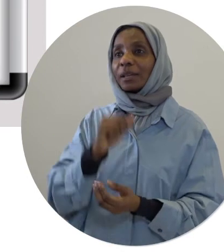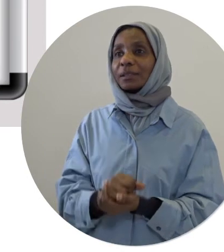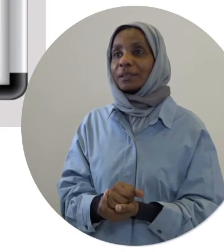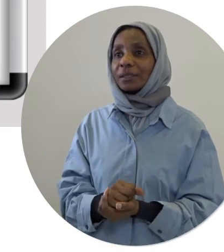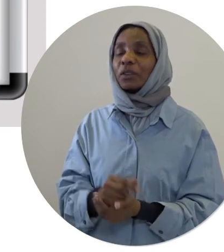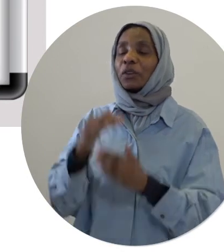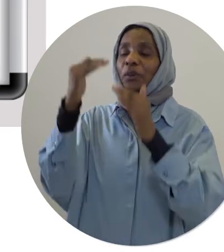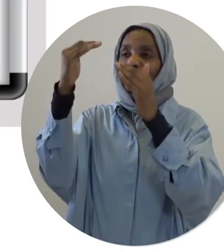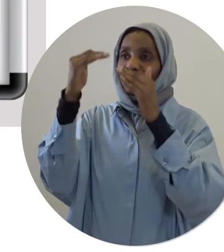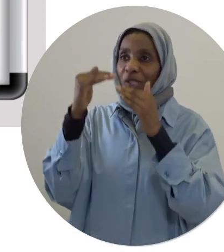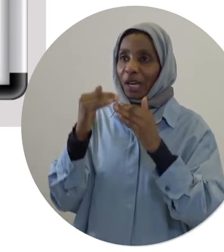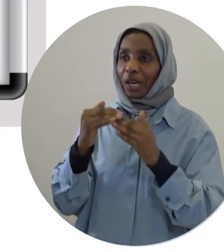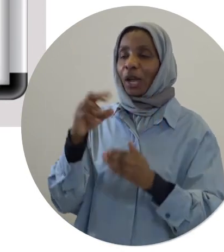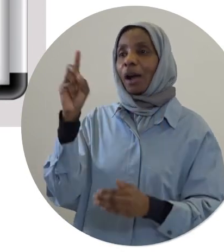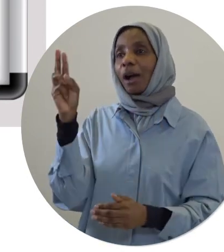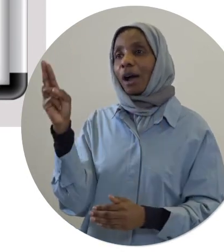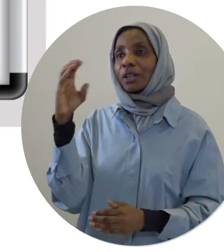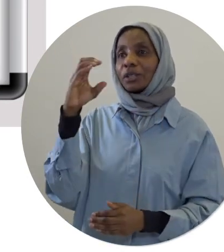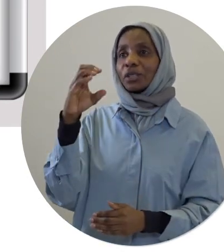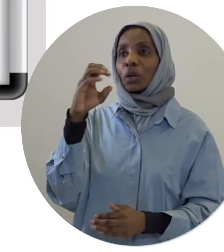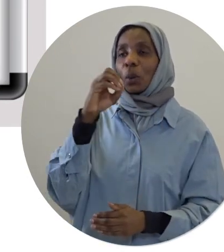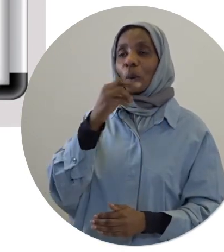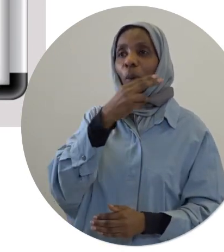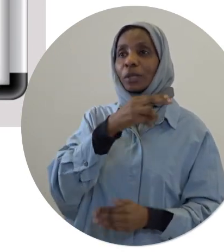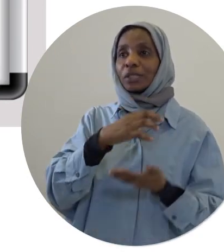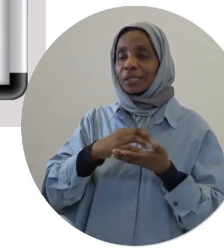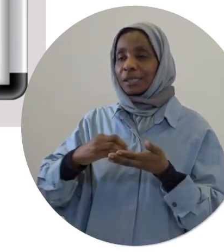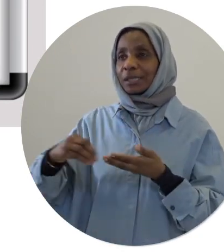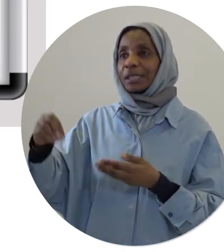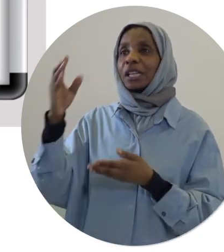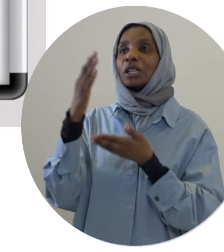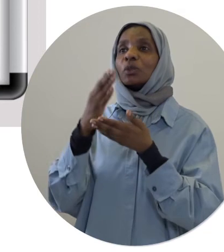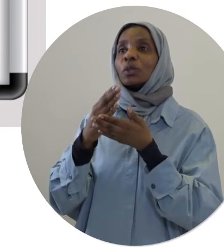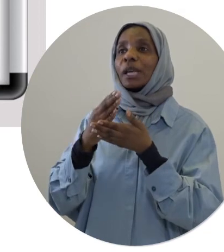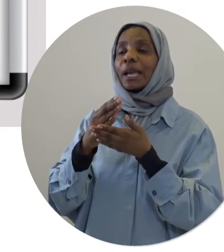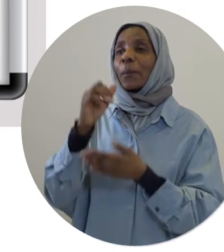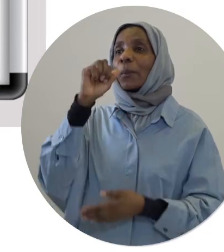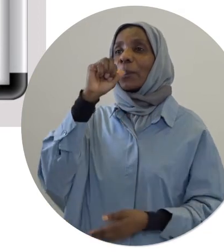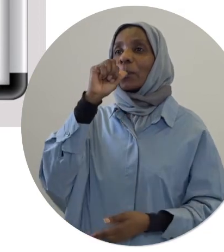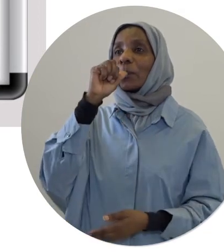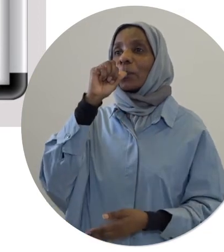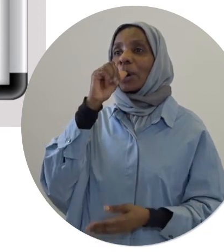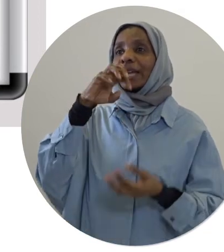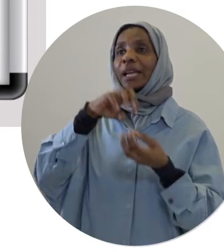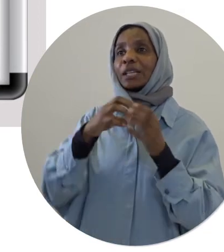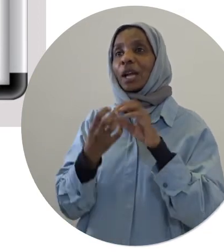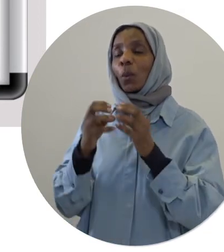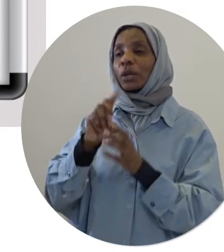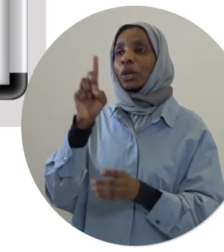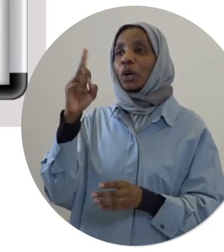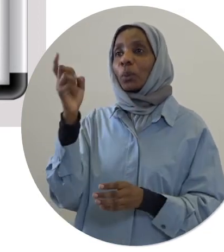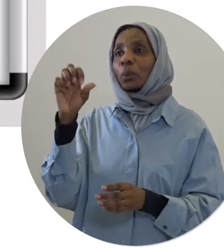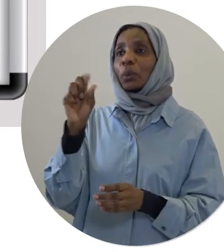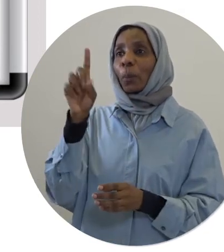والماء. كذلك كحول البروبيل سيتم انتزاع جزيء الماء كما أسلفنا ويتكون